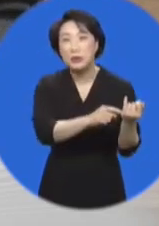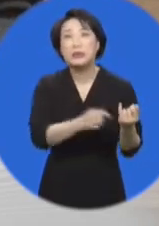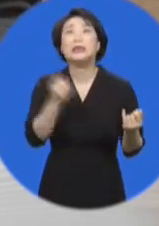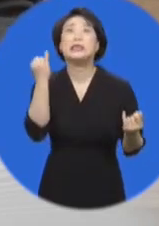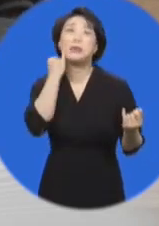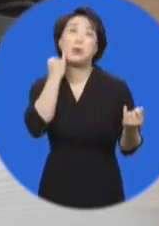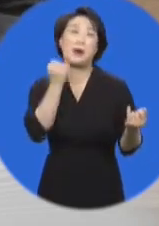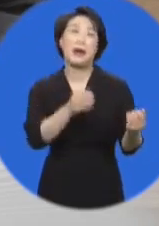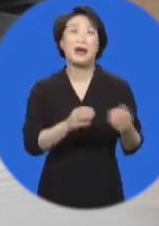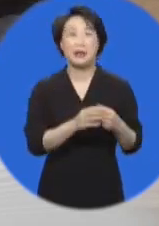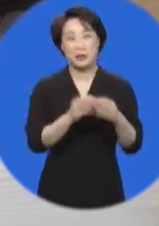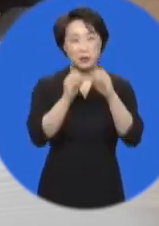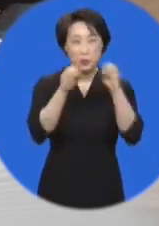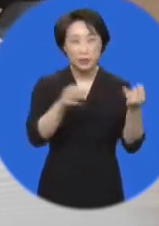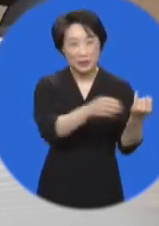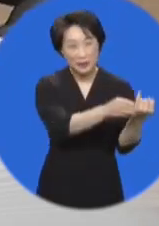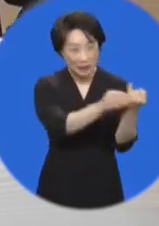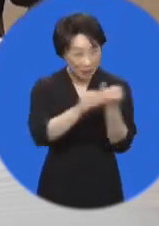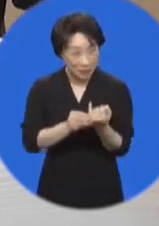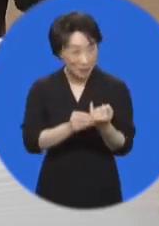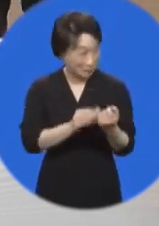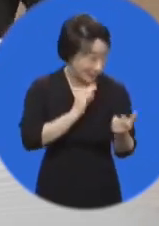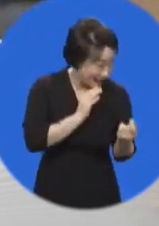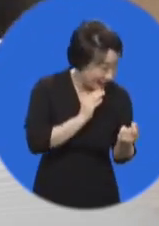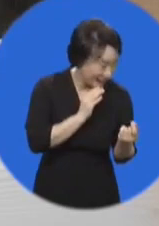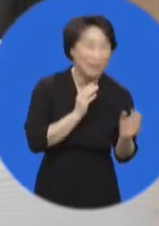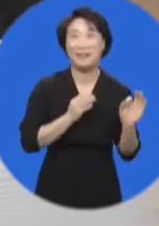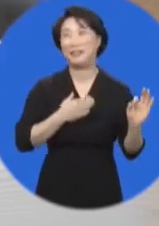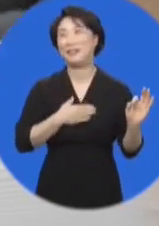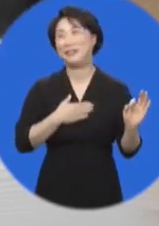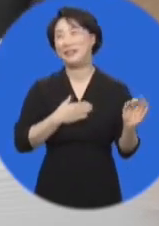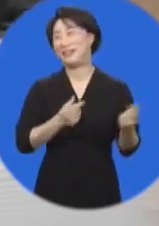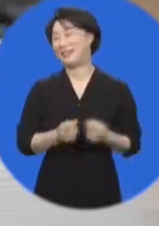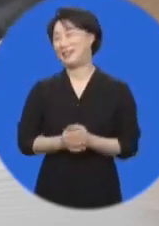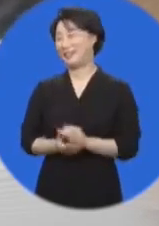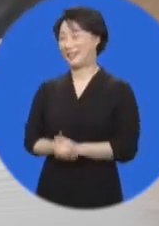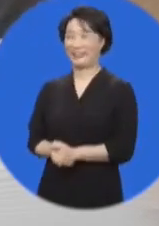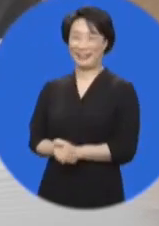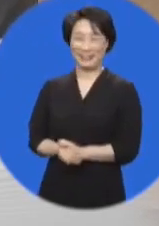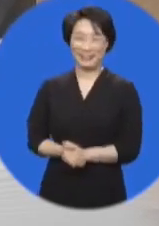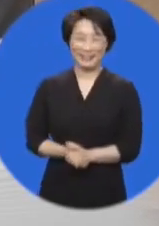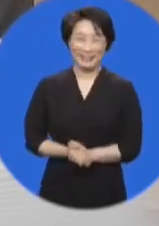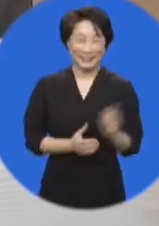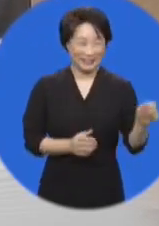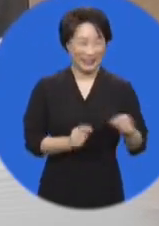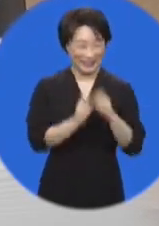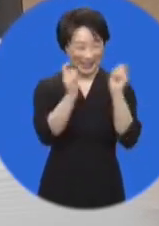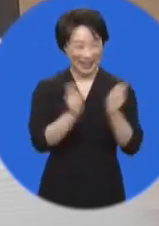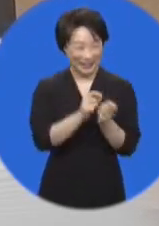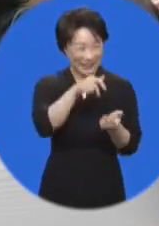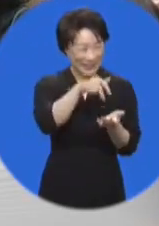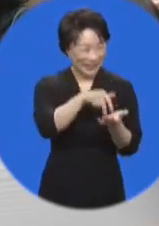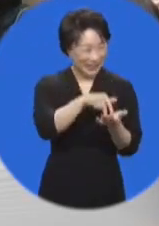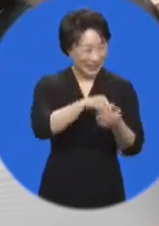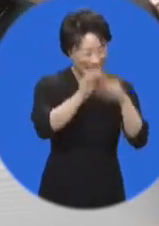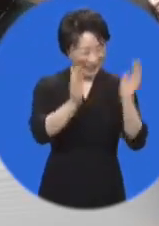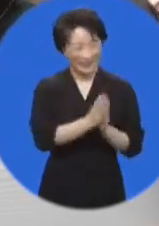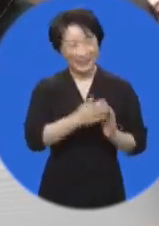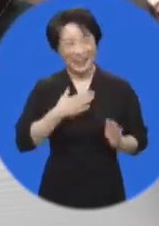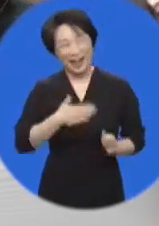이모가 전도해서 왔어요. 맞은가? 아 참. 신상 명세서를 내가 이렇게 잘 알고